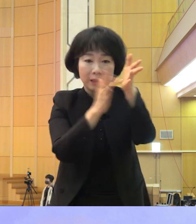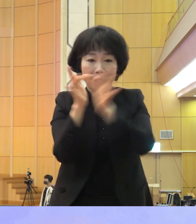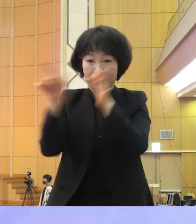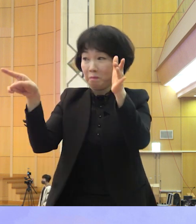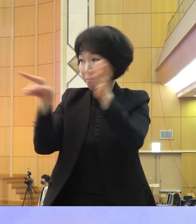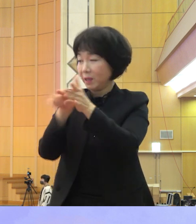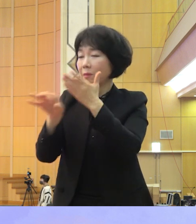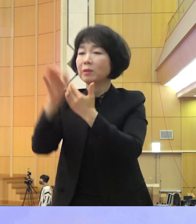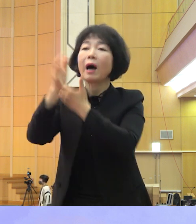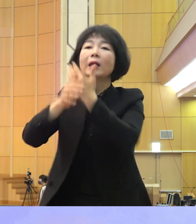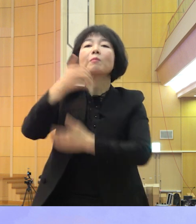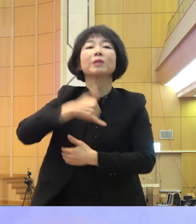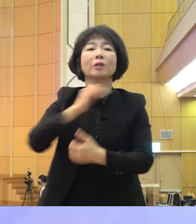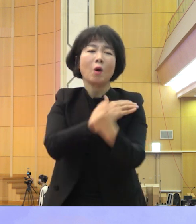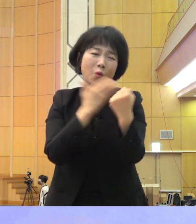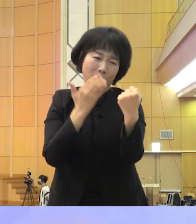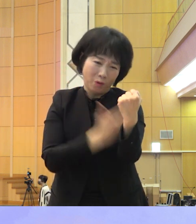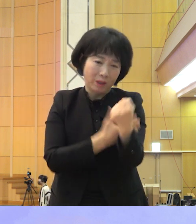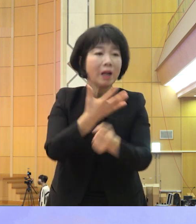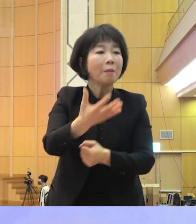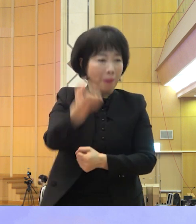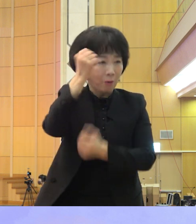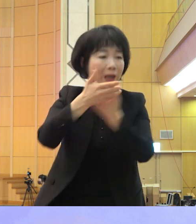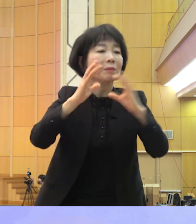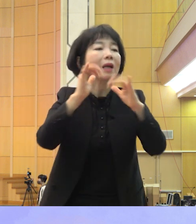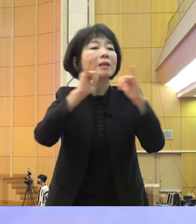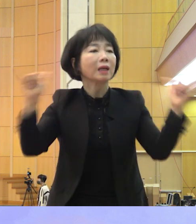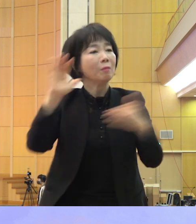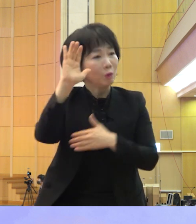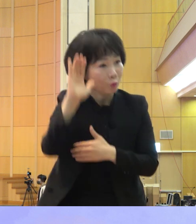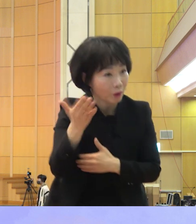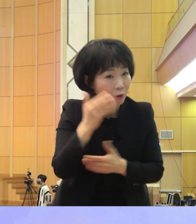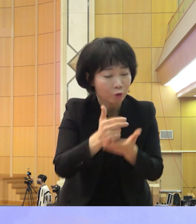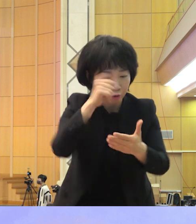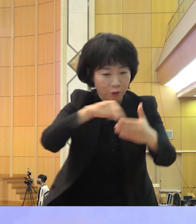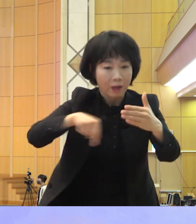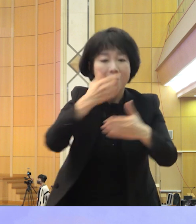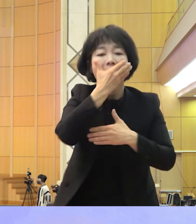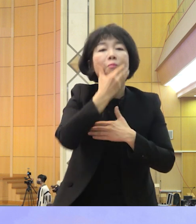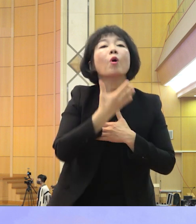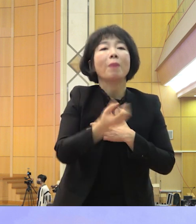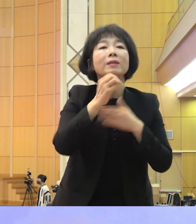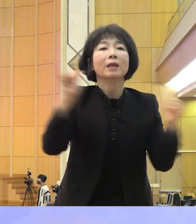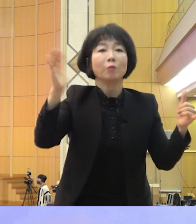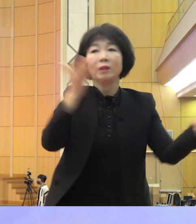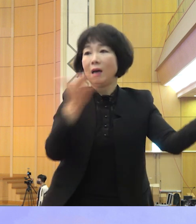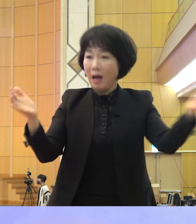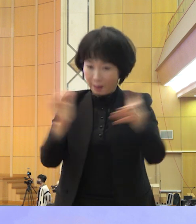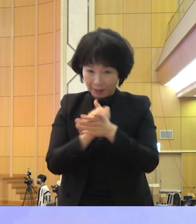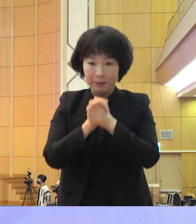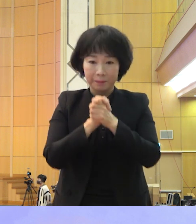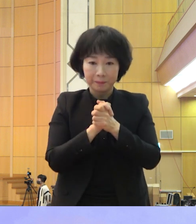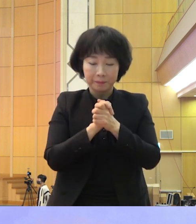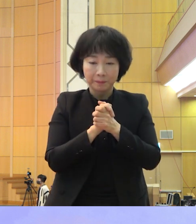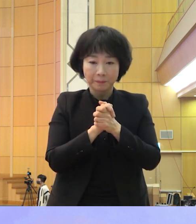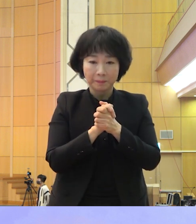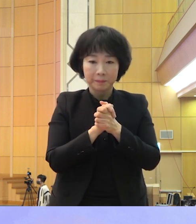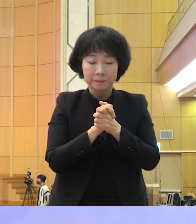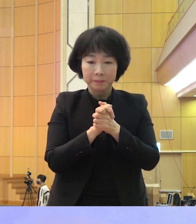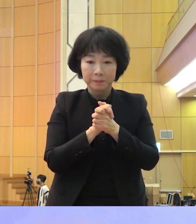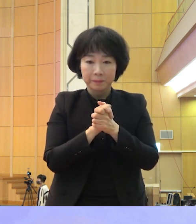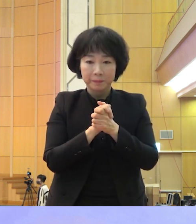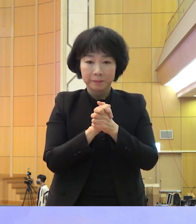믿으면 하나님의 자녀가 되고 하나님의 백성이 되고 하나님 주 안에서 복 있는 사람이 된다. 그런 말씀입니다.